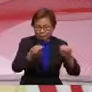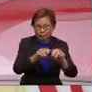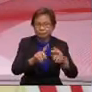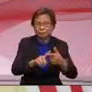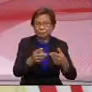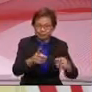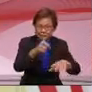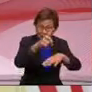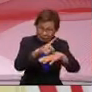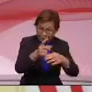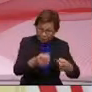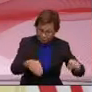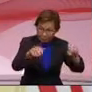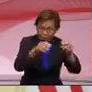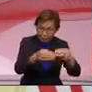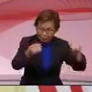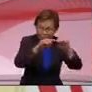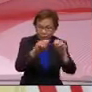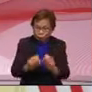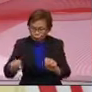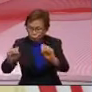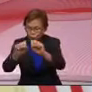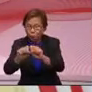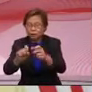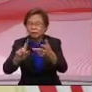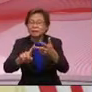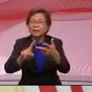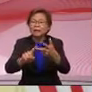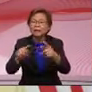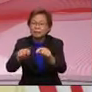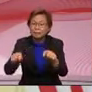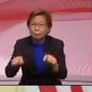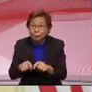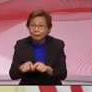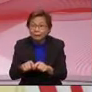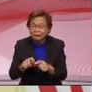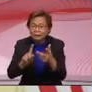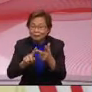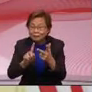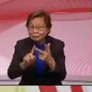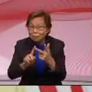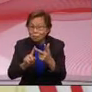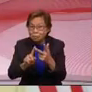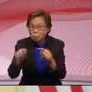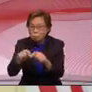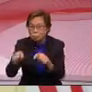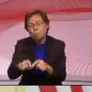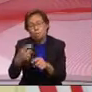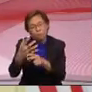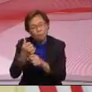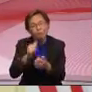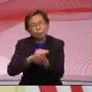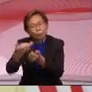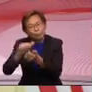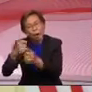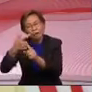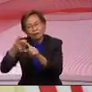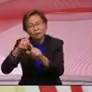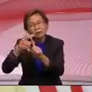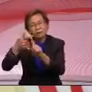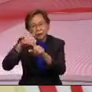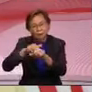Di masjid. Di surau. Dan yang ketiga adalah tempat-tempat yang mendapat kebenaran dan kelulusan